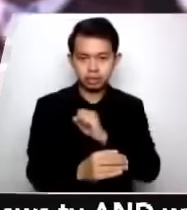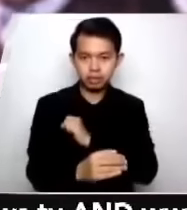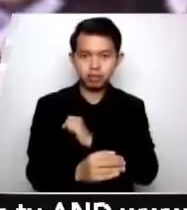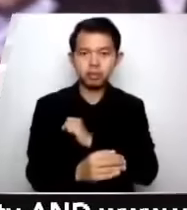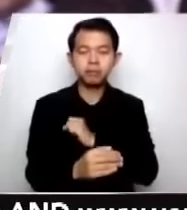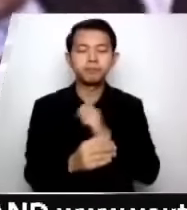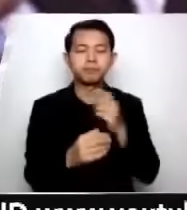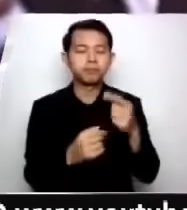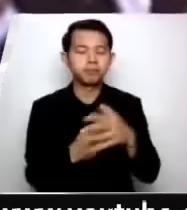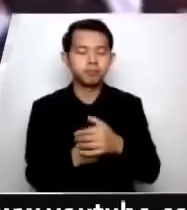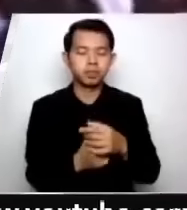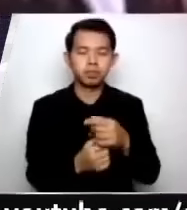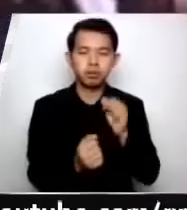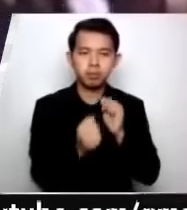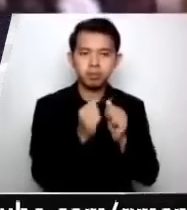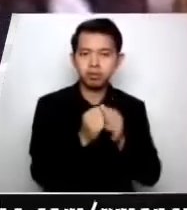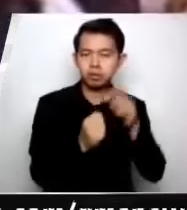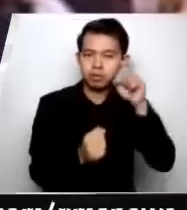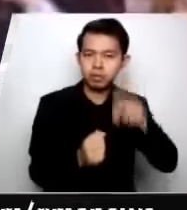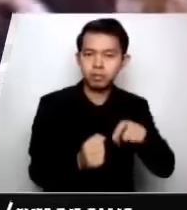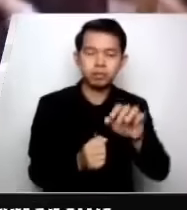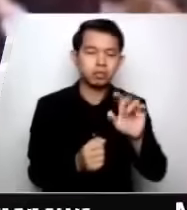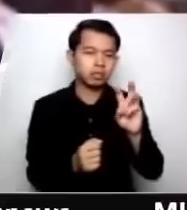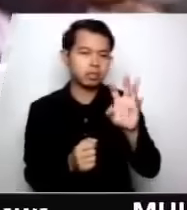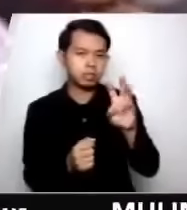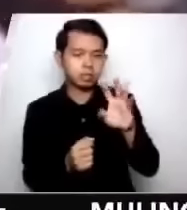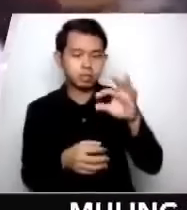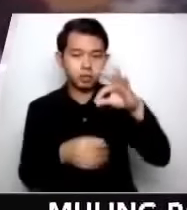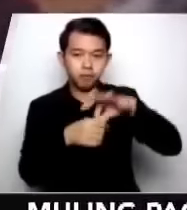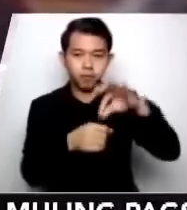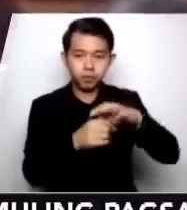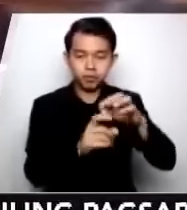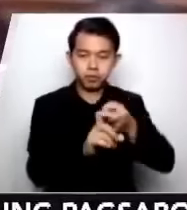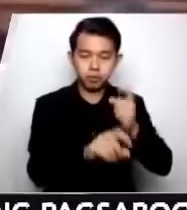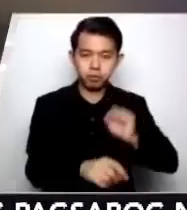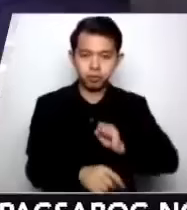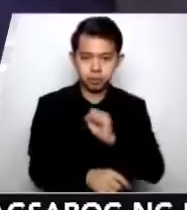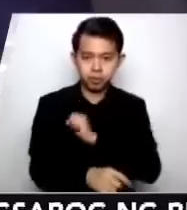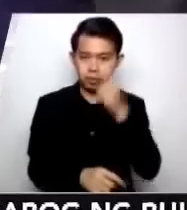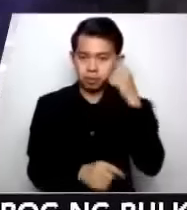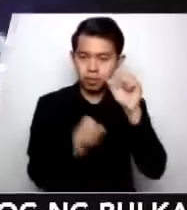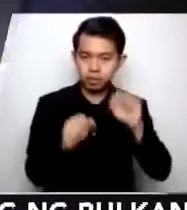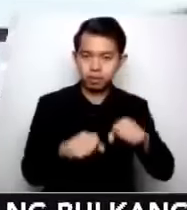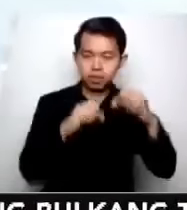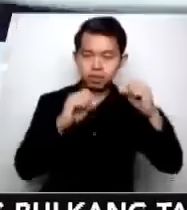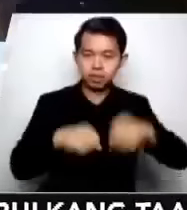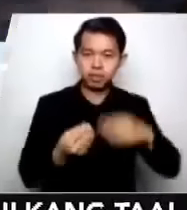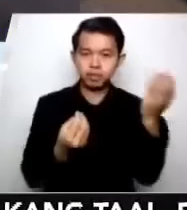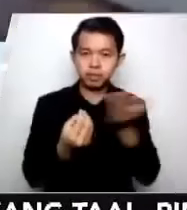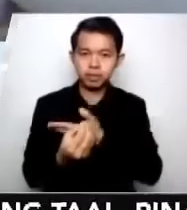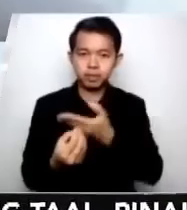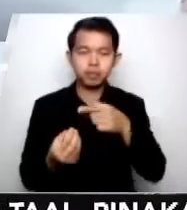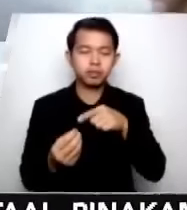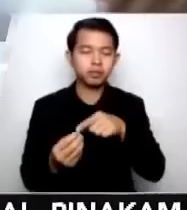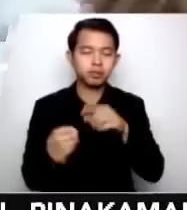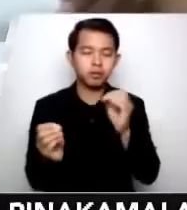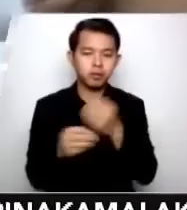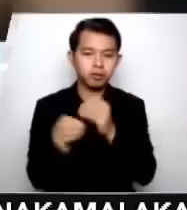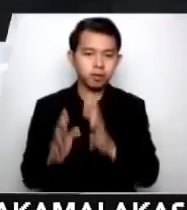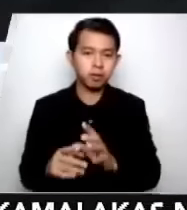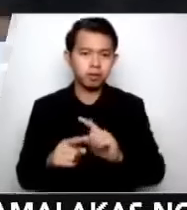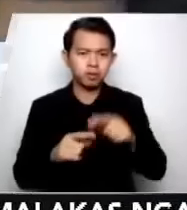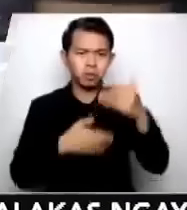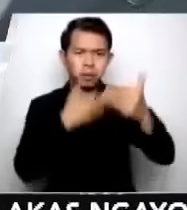bababa sa 16 na boto ng mga senador para ma-impeach ang isang opisyal. Ang tanong, sa dami ng proseso sa